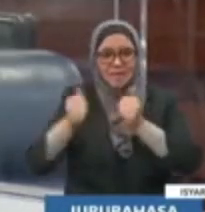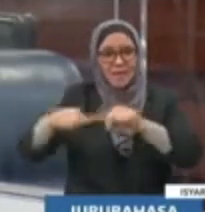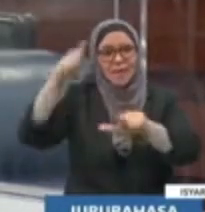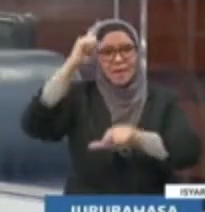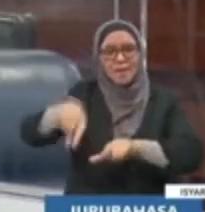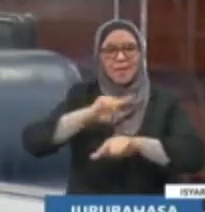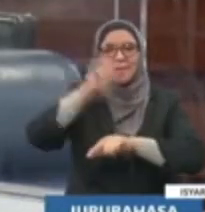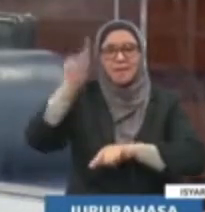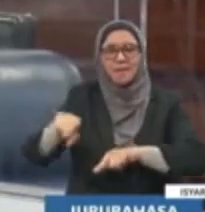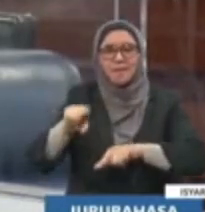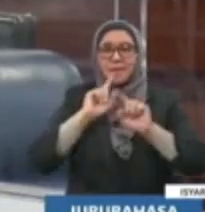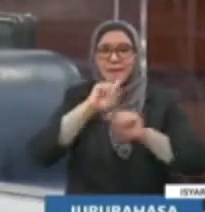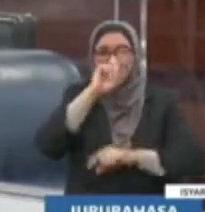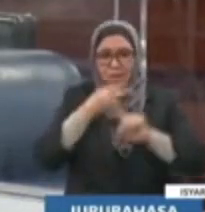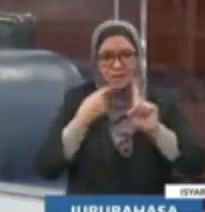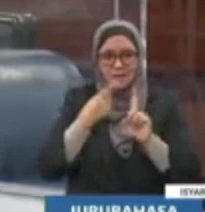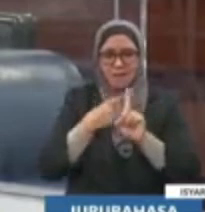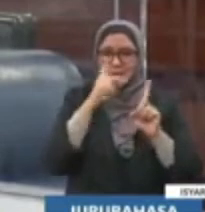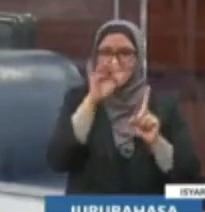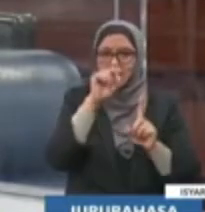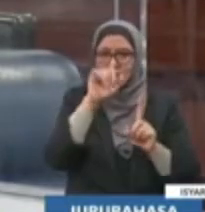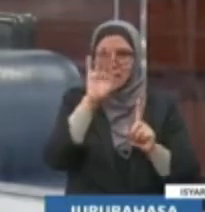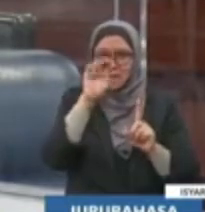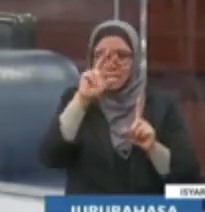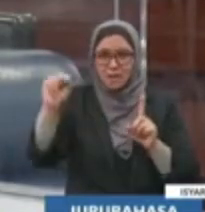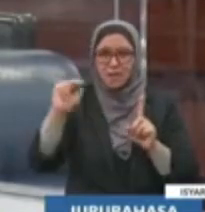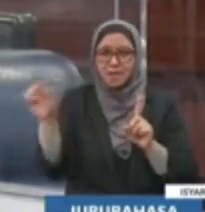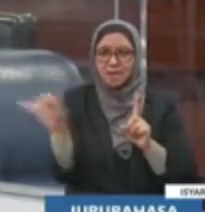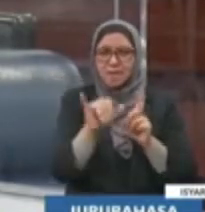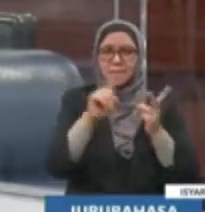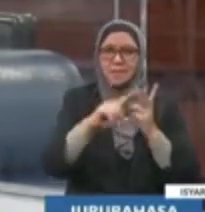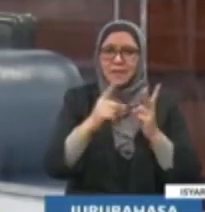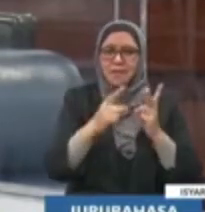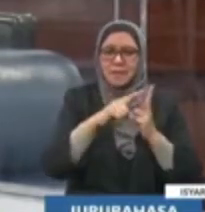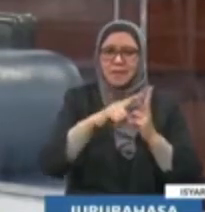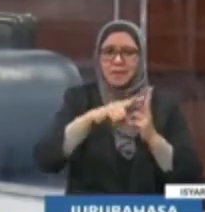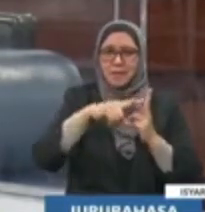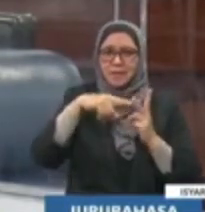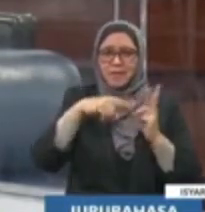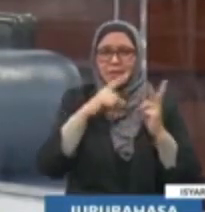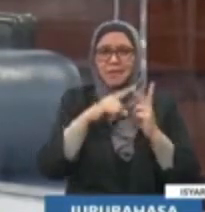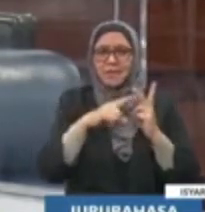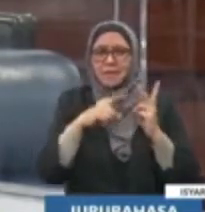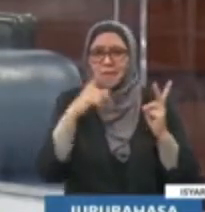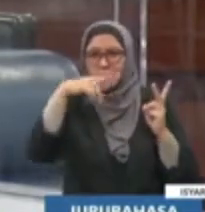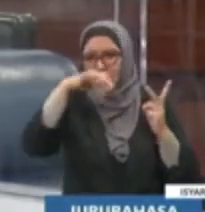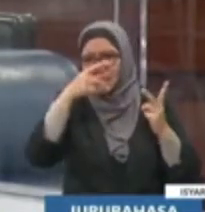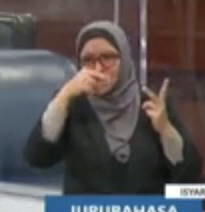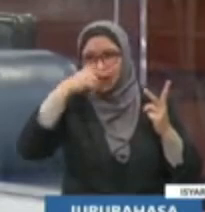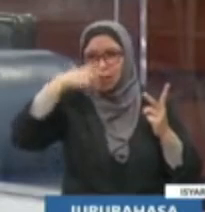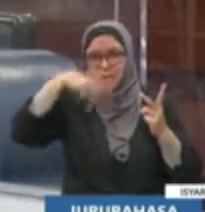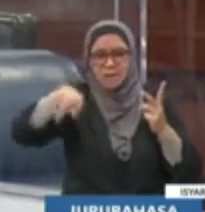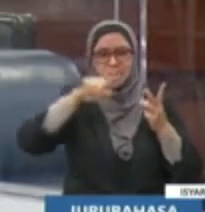ini bersekali dengan soalan daripada Yang Berhormat Pontian dan juga Yang Berhormat Jelun pada tarikh